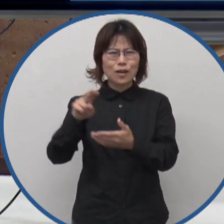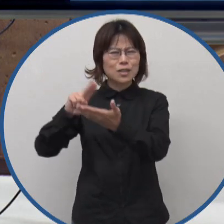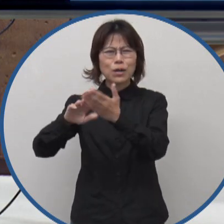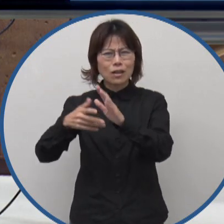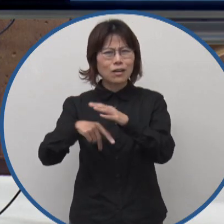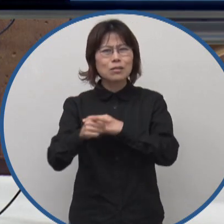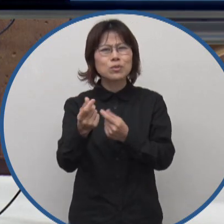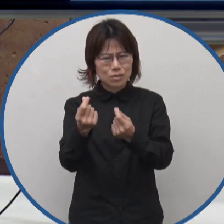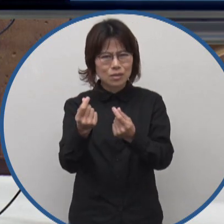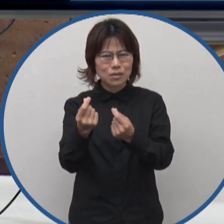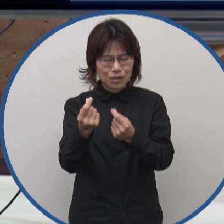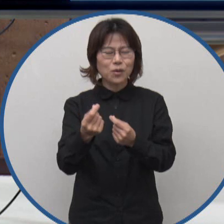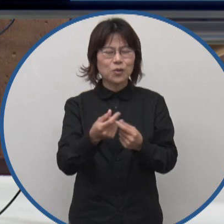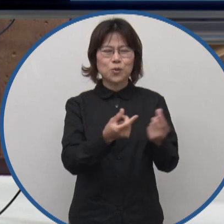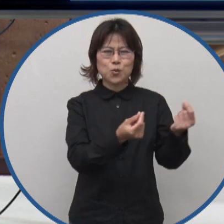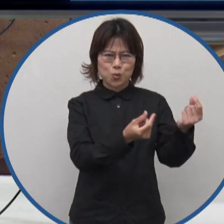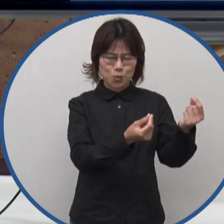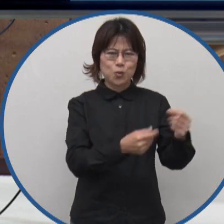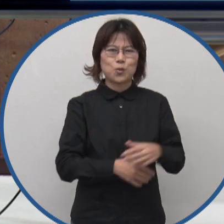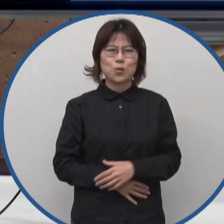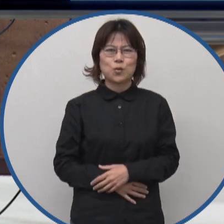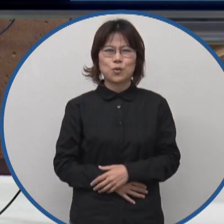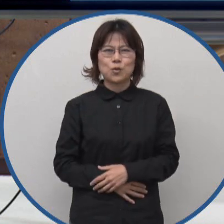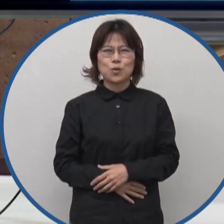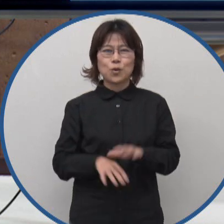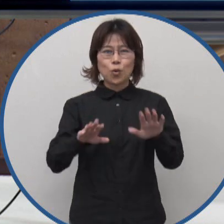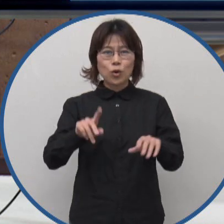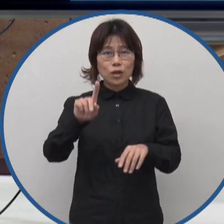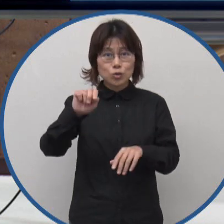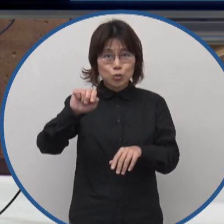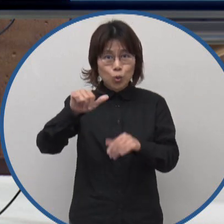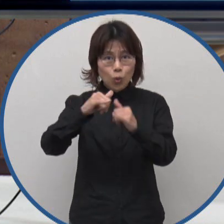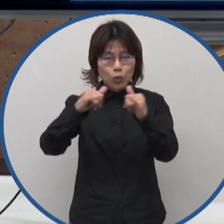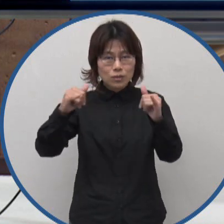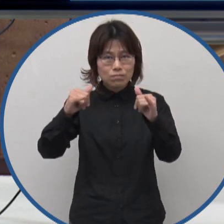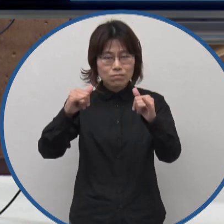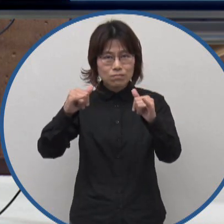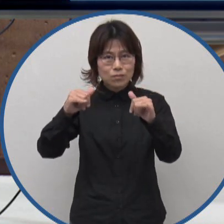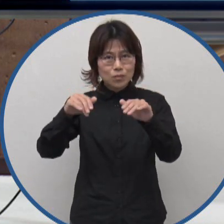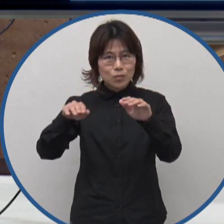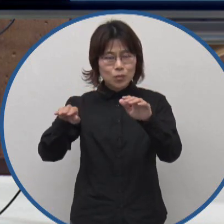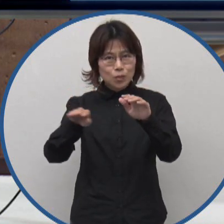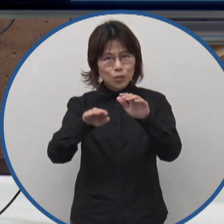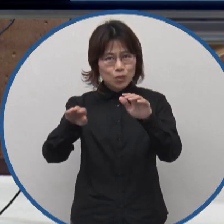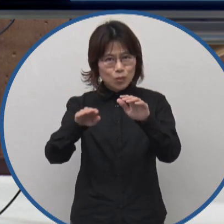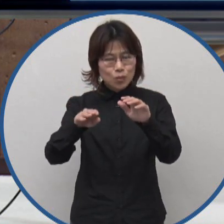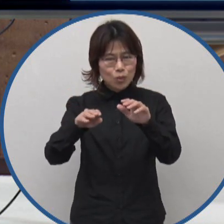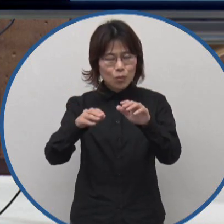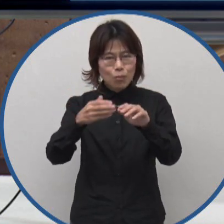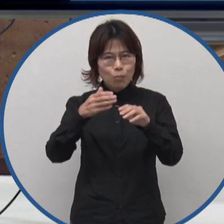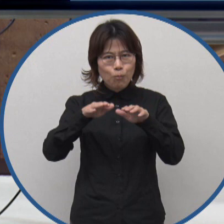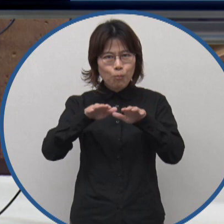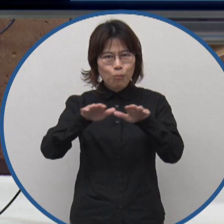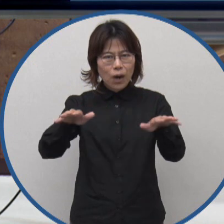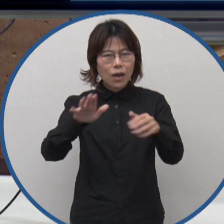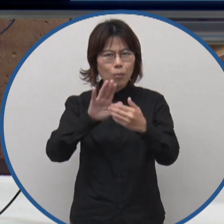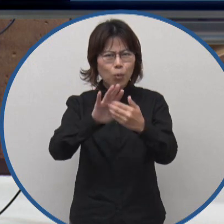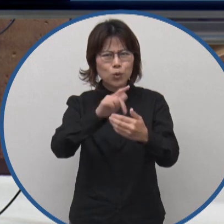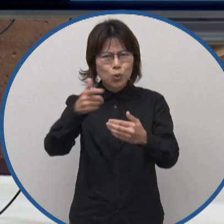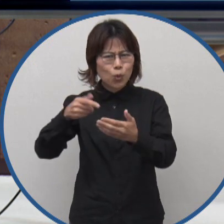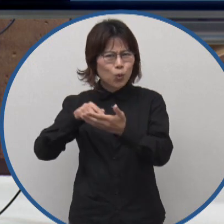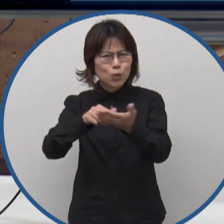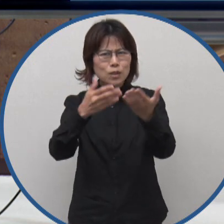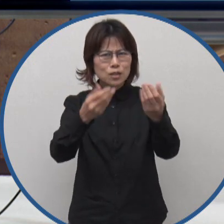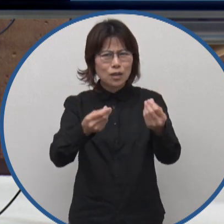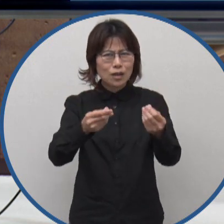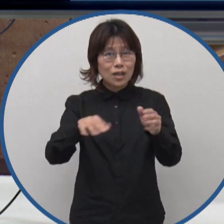か。 はい、 分かりました。であと今回あの15人という指標をもとにあのまん延防止要請されたと思うんですけれども、これまで